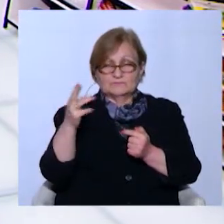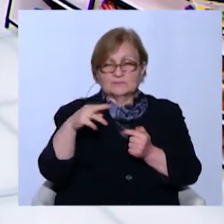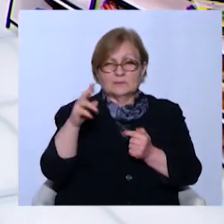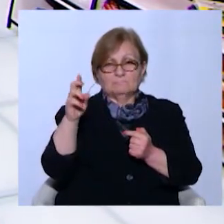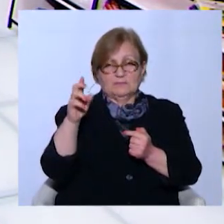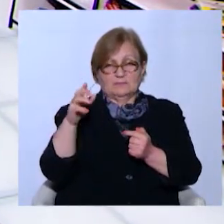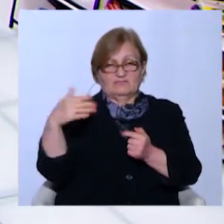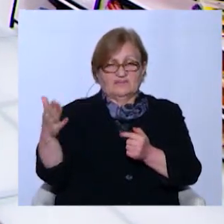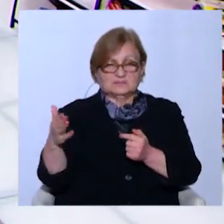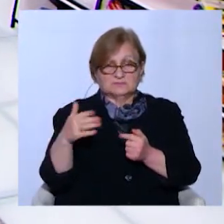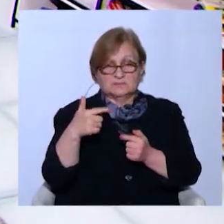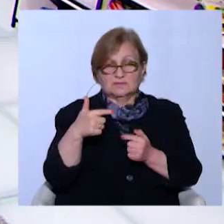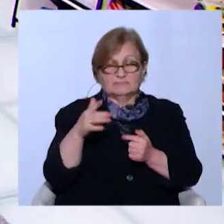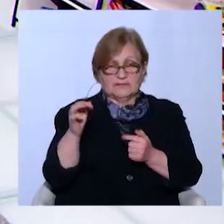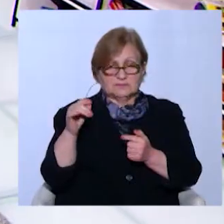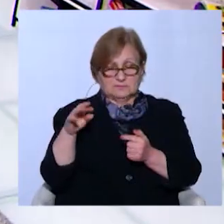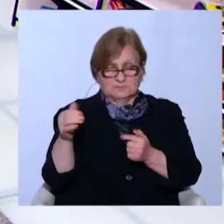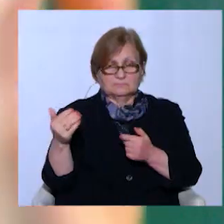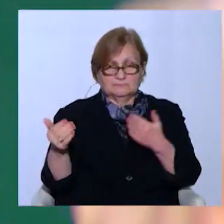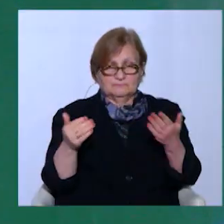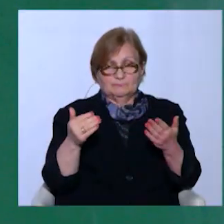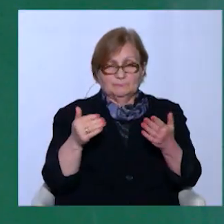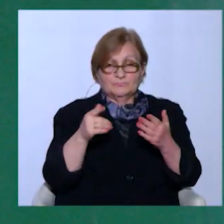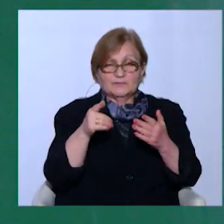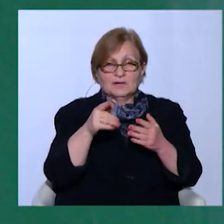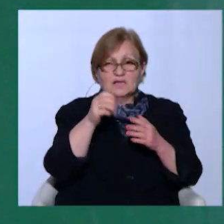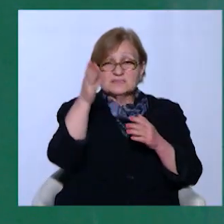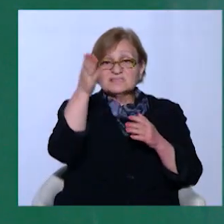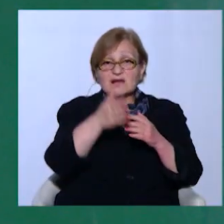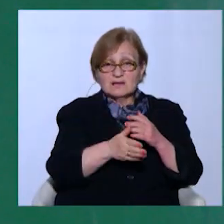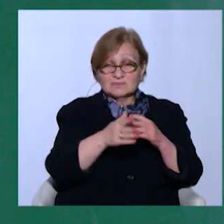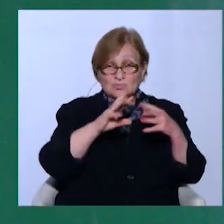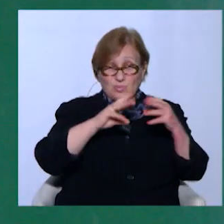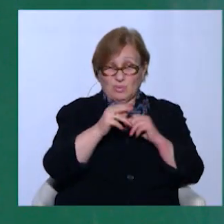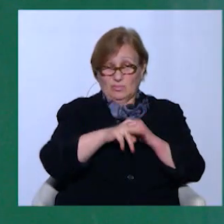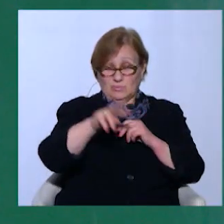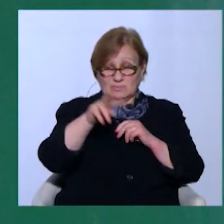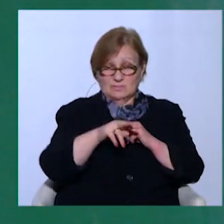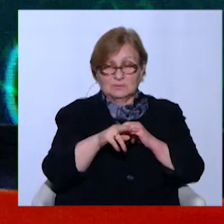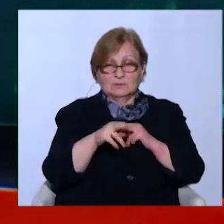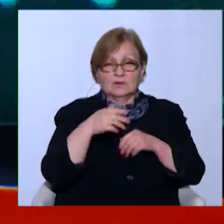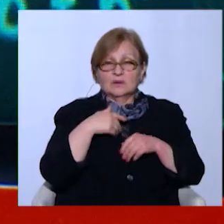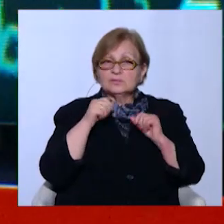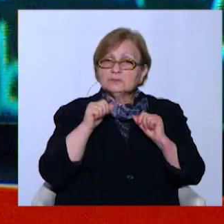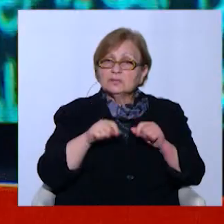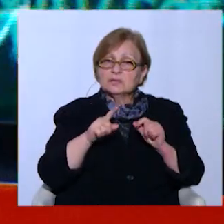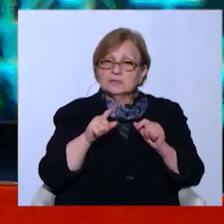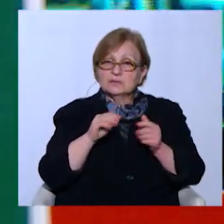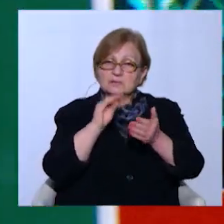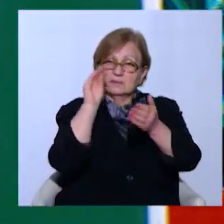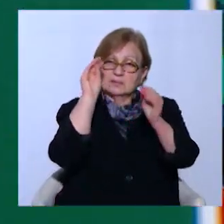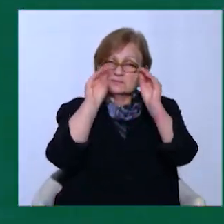გვერდი. BD გვერდი, ხო? ანუ CD რადგან საერთოა პირველსაც ეკუთვნის მეორესაც. ახლა ჩვენ შეგვიძლია ჩავწეროთ,